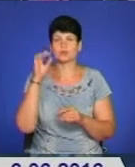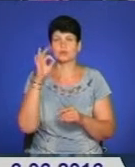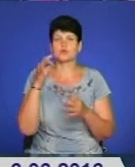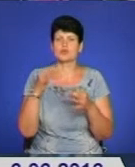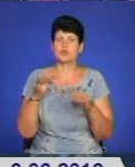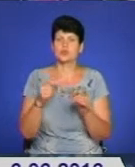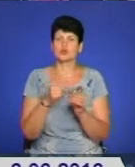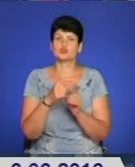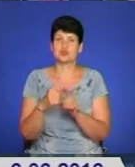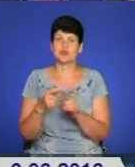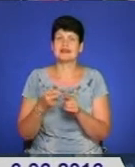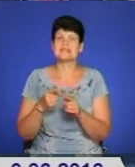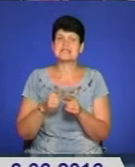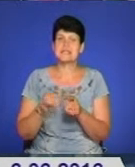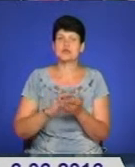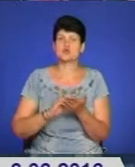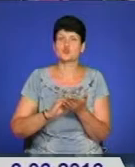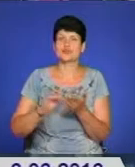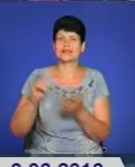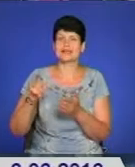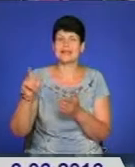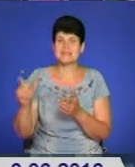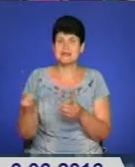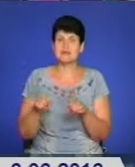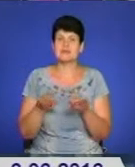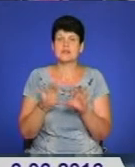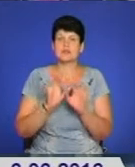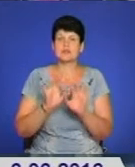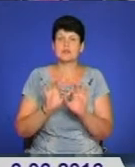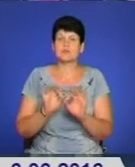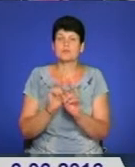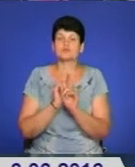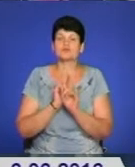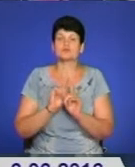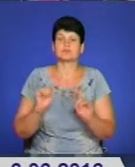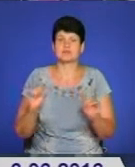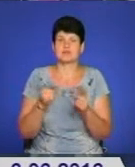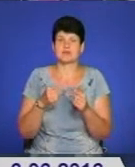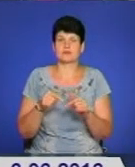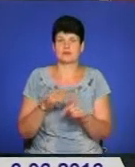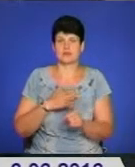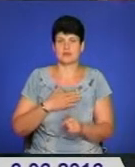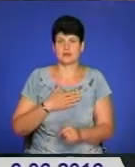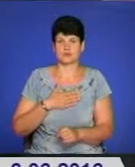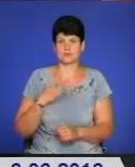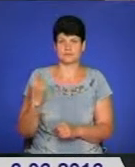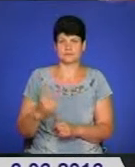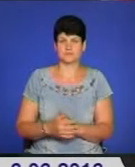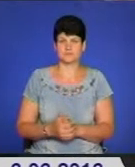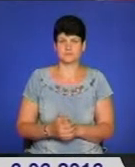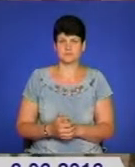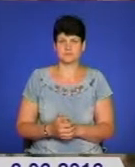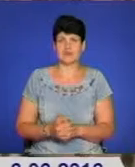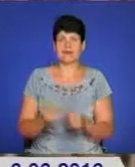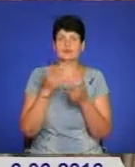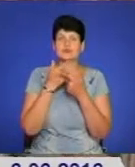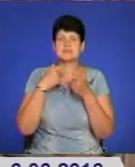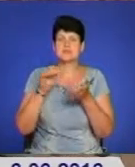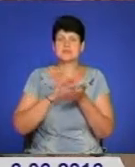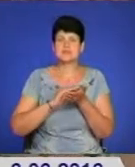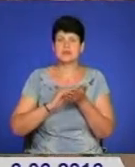Це журналісти. Тож ми вирішили розповісти про особливості інформаційної галузі нашого краю. Інформаційні